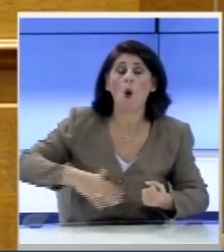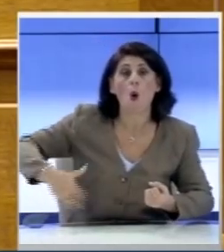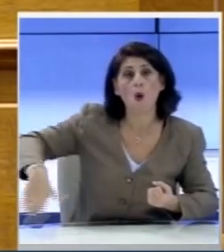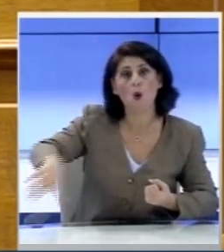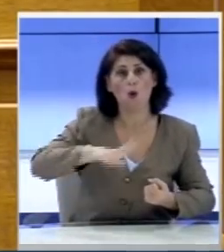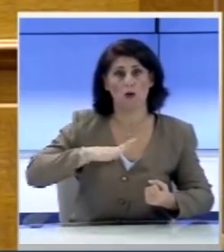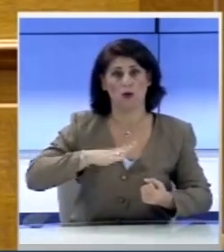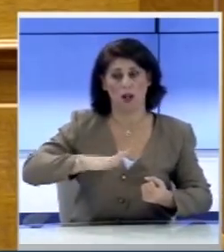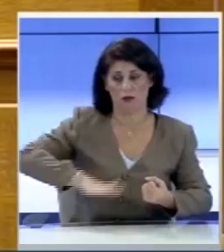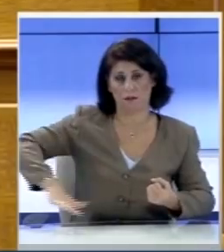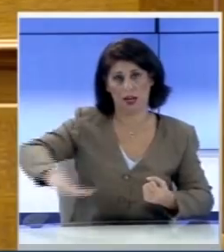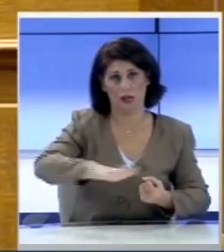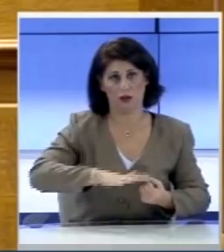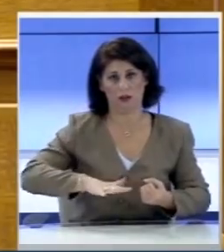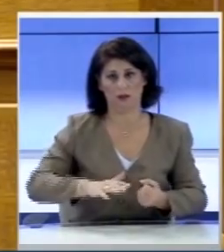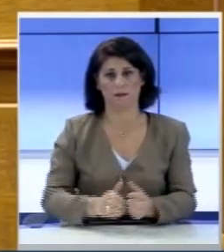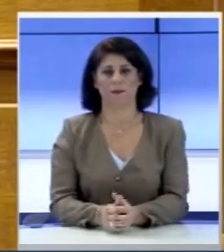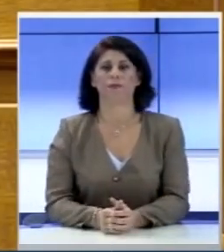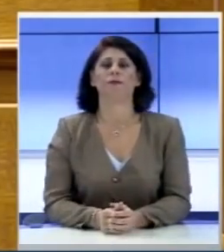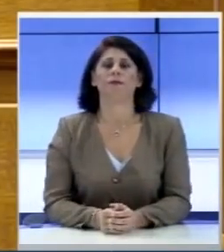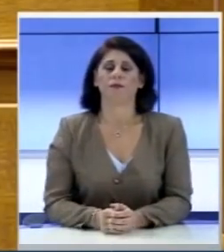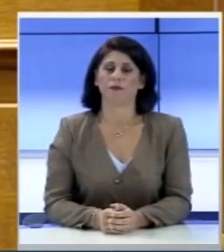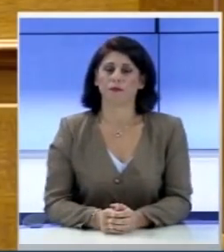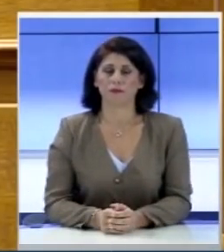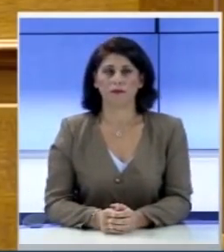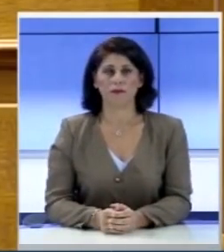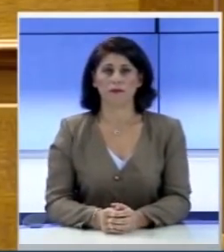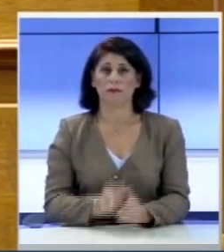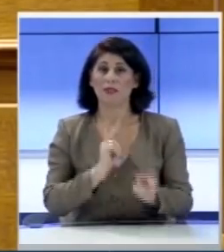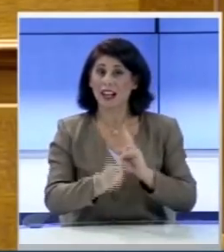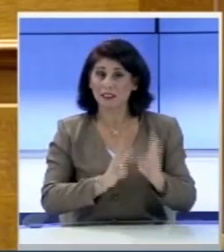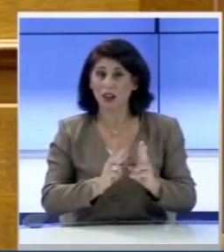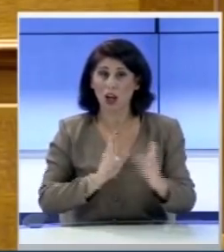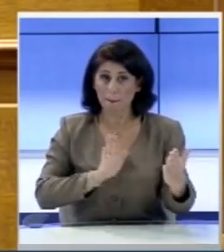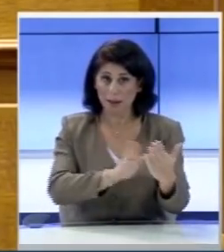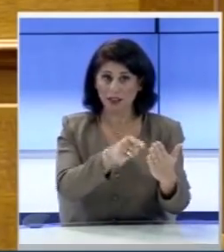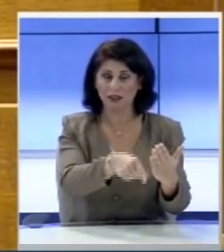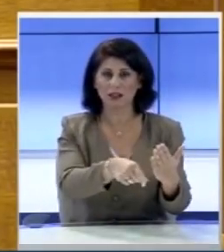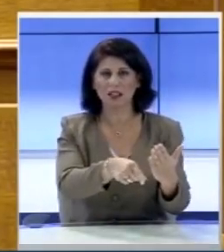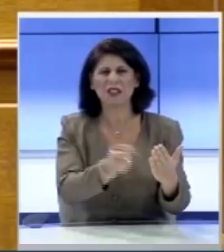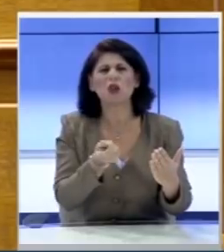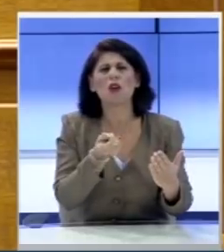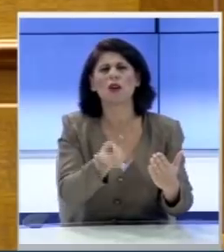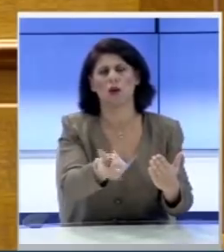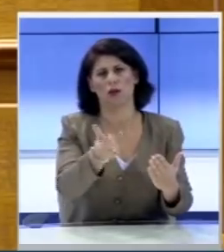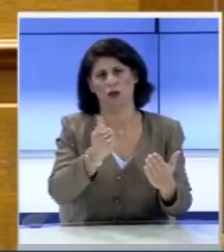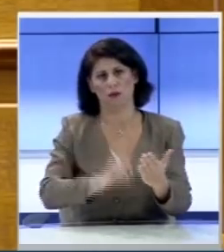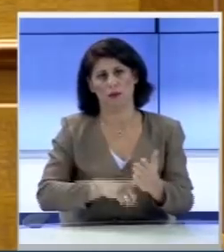των λαών της περιοχής. Η μομφή απέναντί σας είναι το λιγότερο